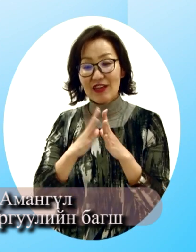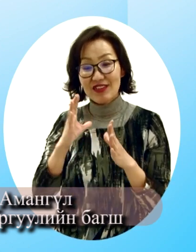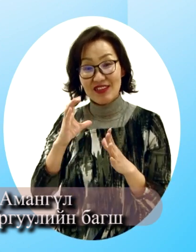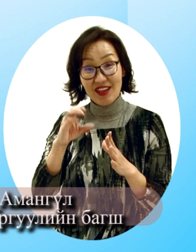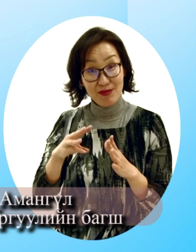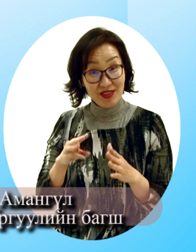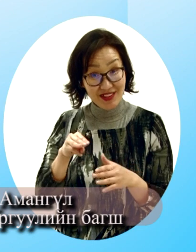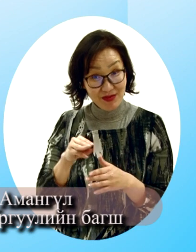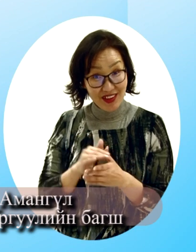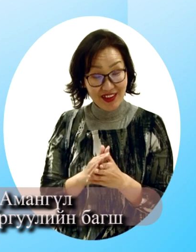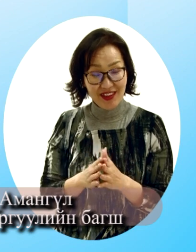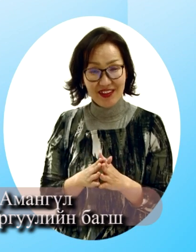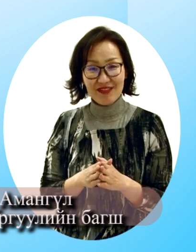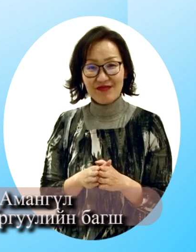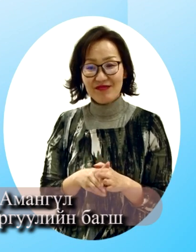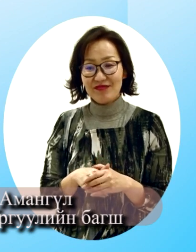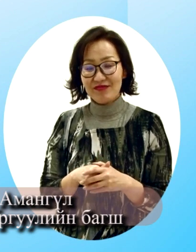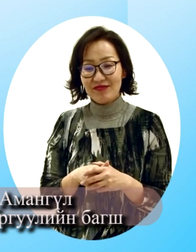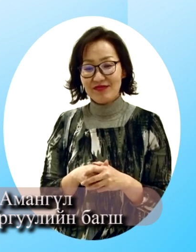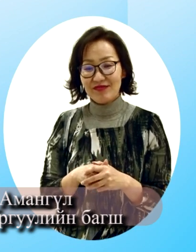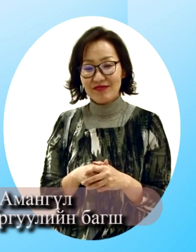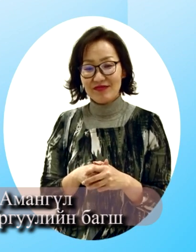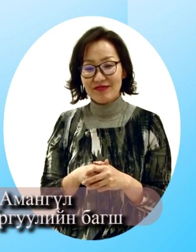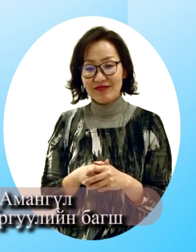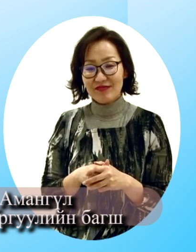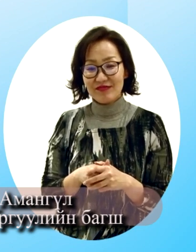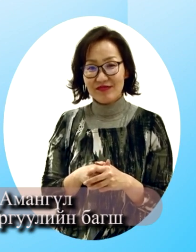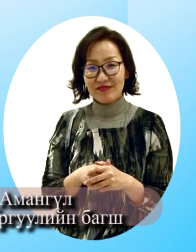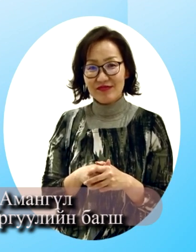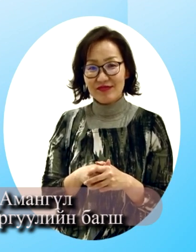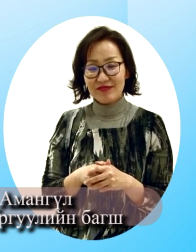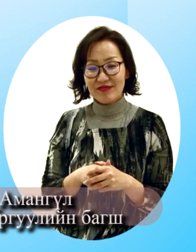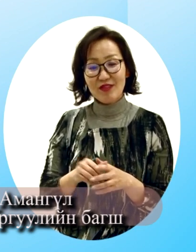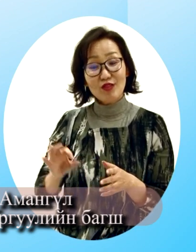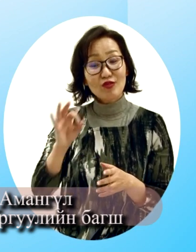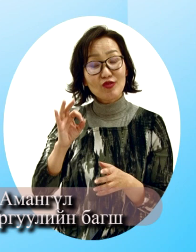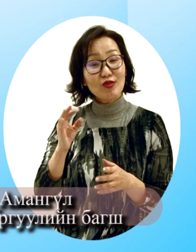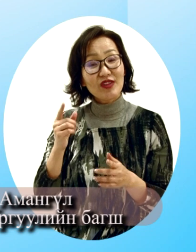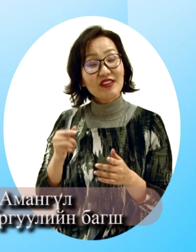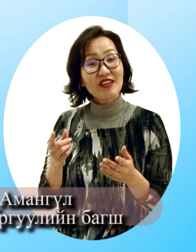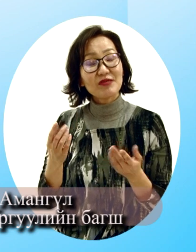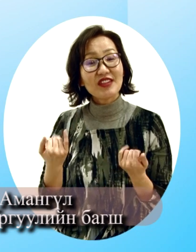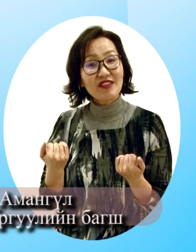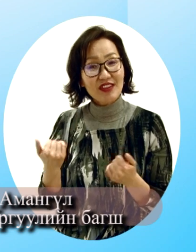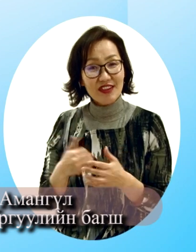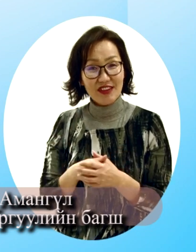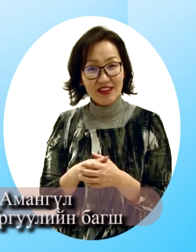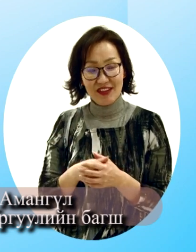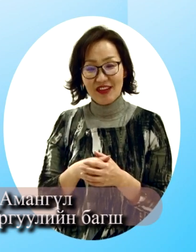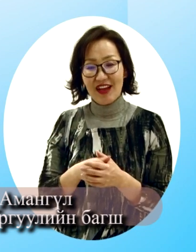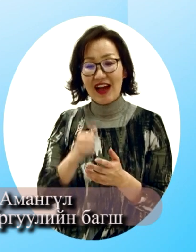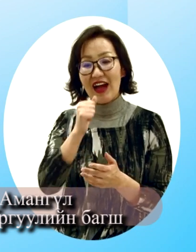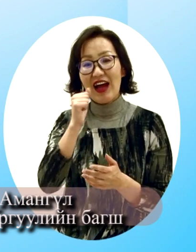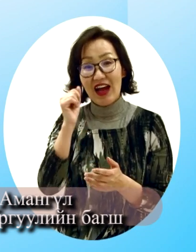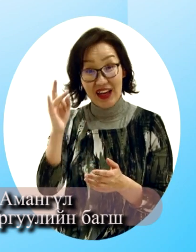Ар деп атаймыз. Олай болса, бұл нұсқасы екен. Есеп 4. Тәуліктің 4-тен